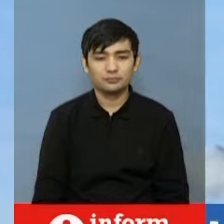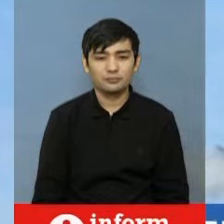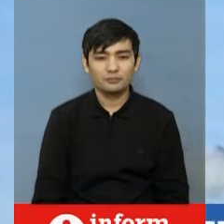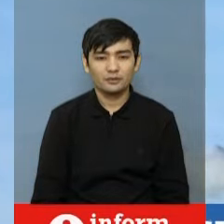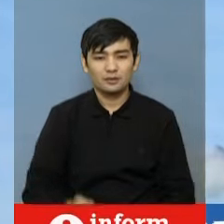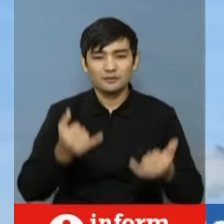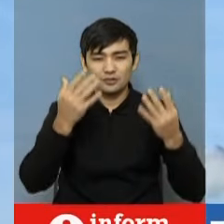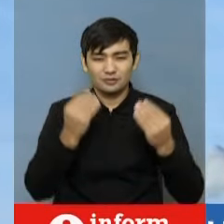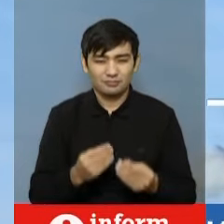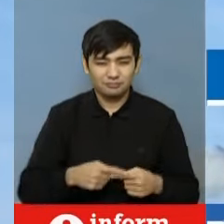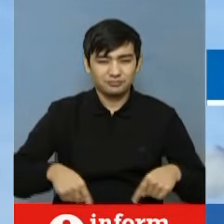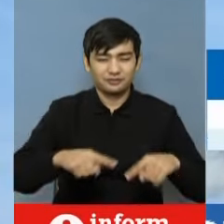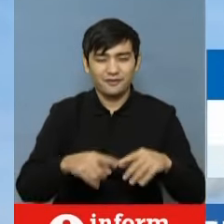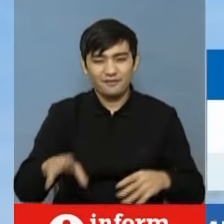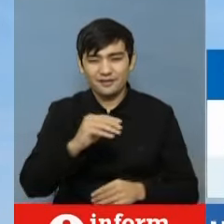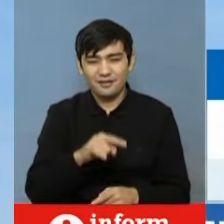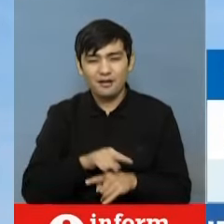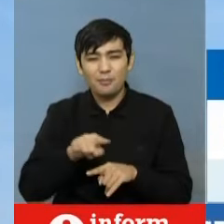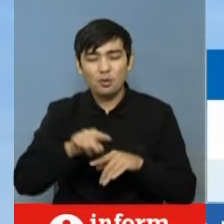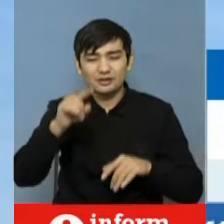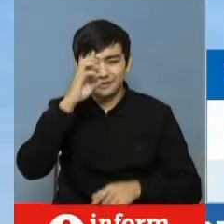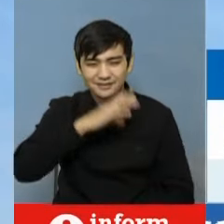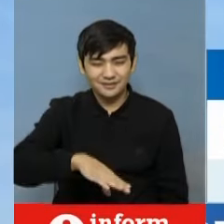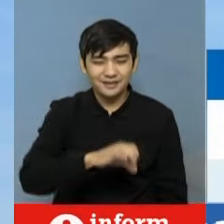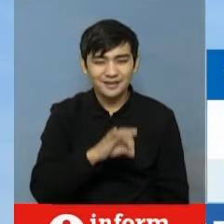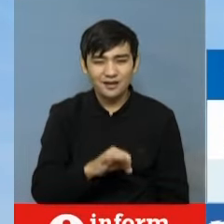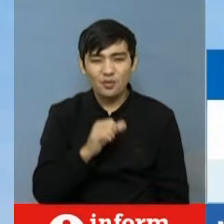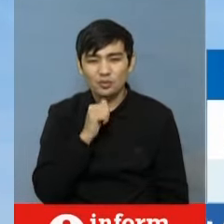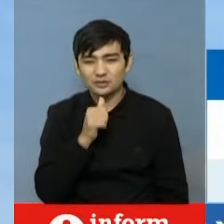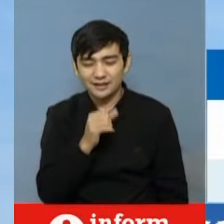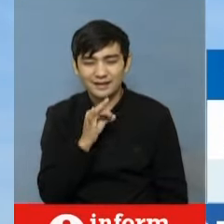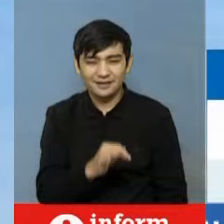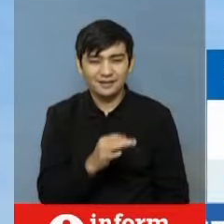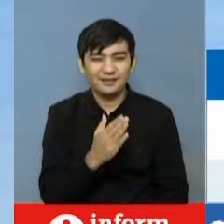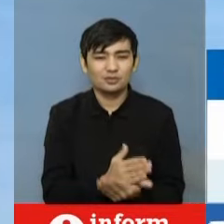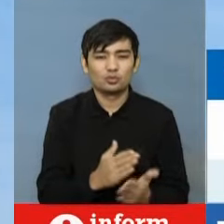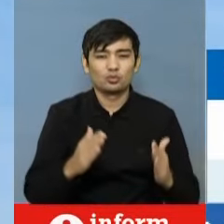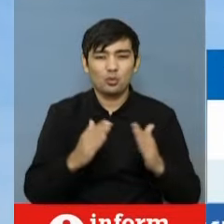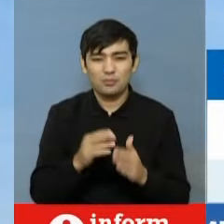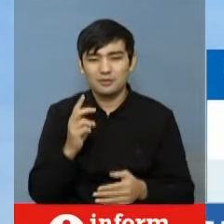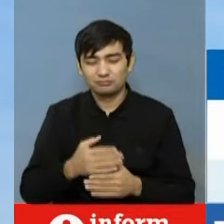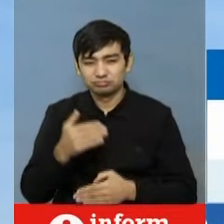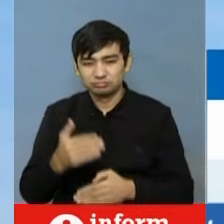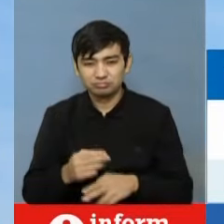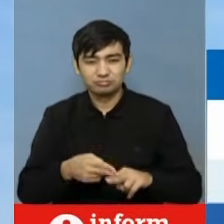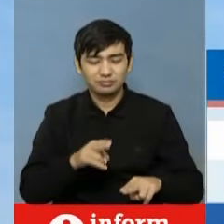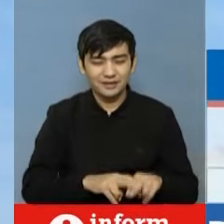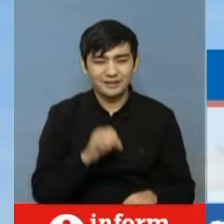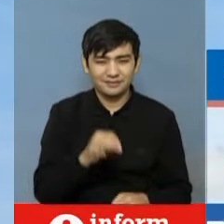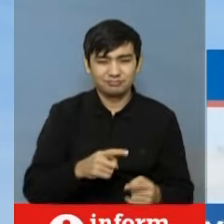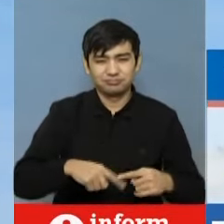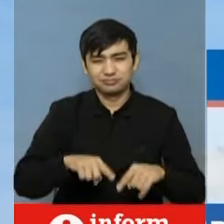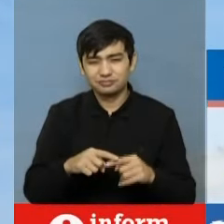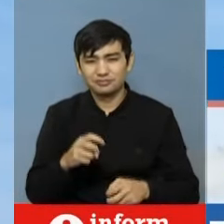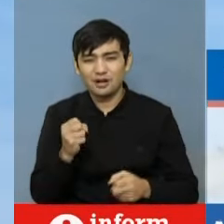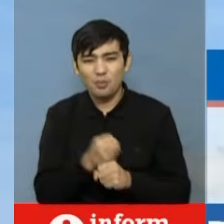На сегодня вокруг практически всех аэропортов страны, за исключением Костанаи, есть жилые дома и здания. По данным Генеральной прокуратуры,